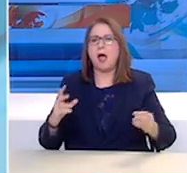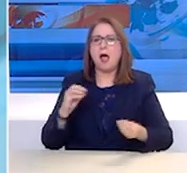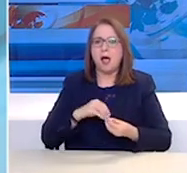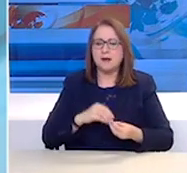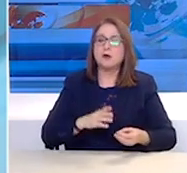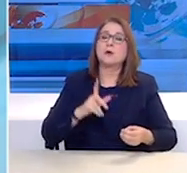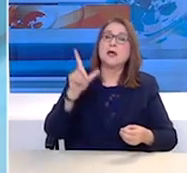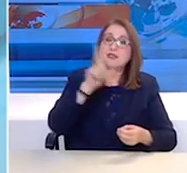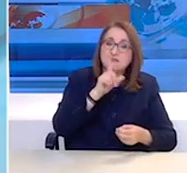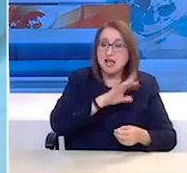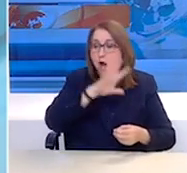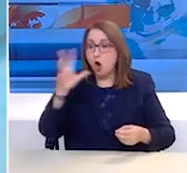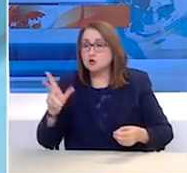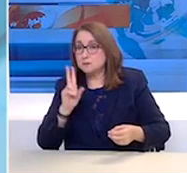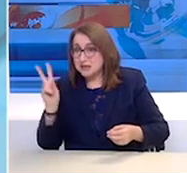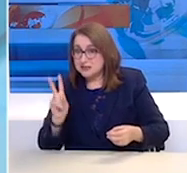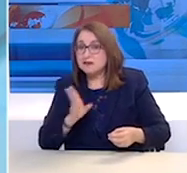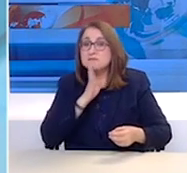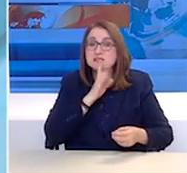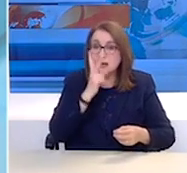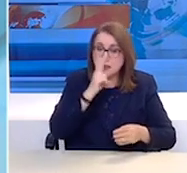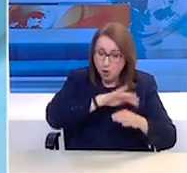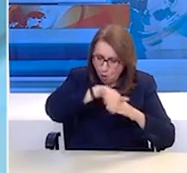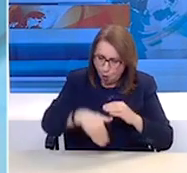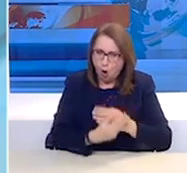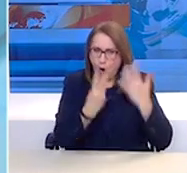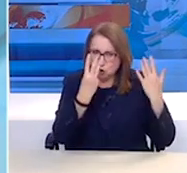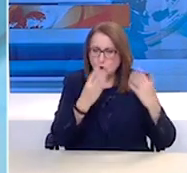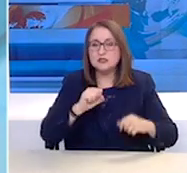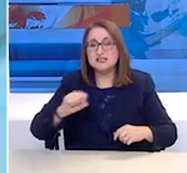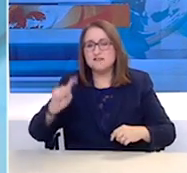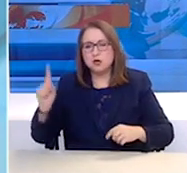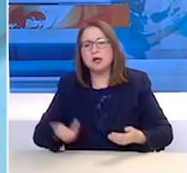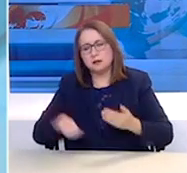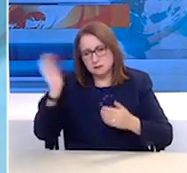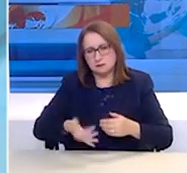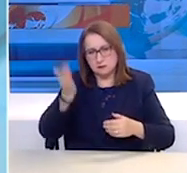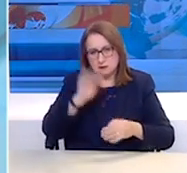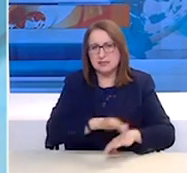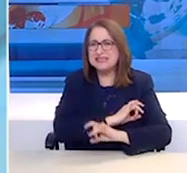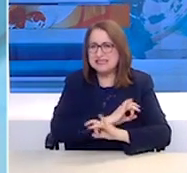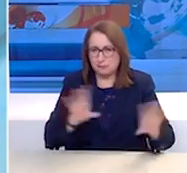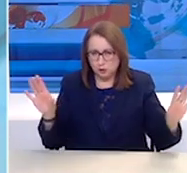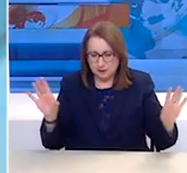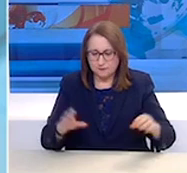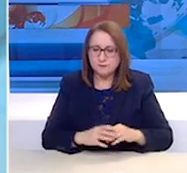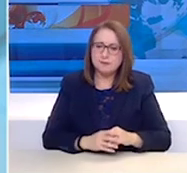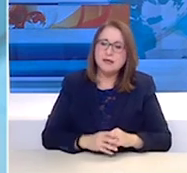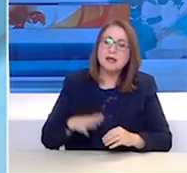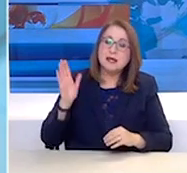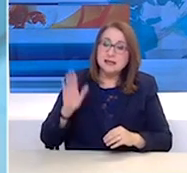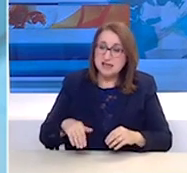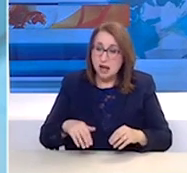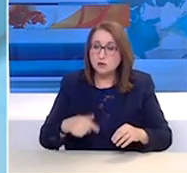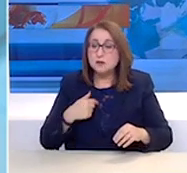τις 2 το μεσημέρι μέχρι τις 8 το πρωί της επομένης και καθόλου το 24ωρο τα Σαββατοκύριακα. Τέλος, θα ήθελα να σας πληροφορήσω ότι λόγω